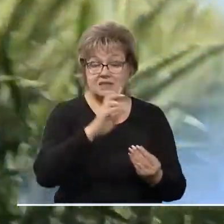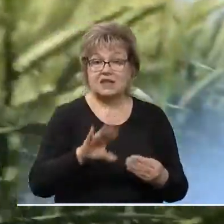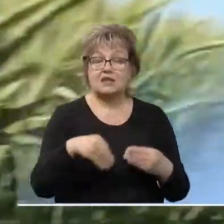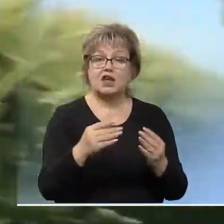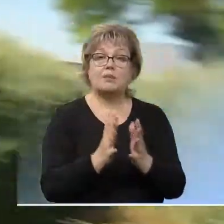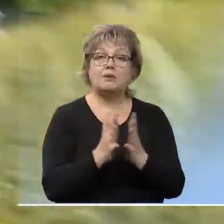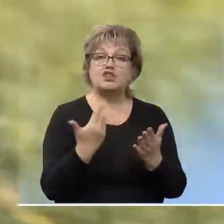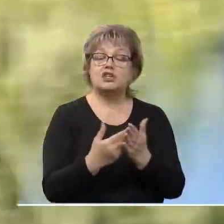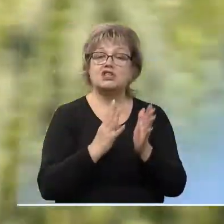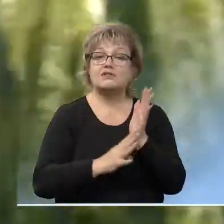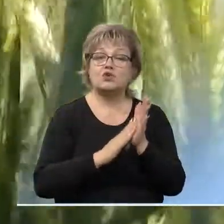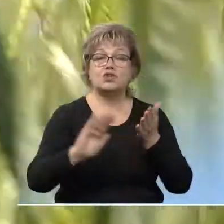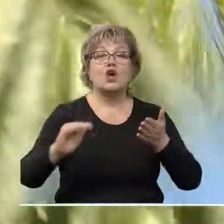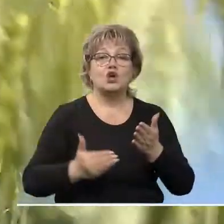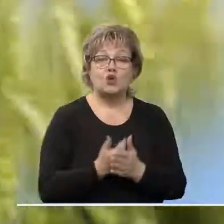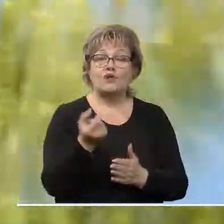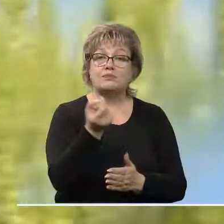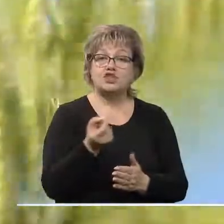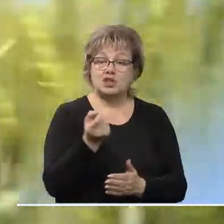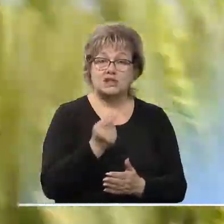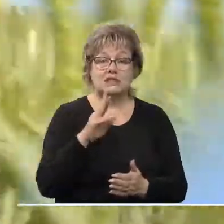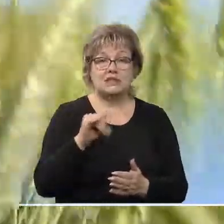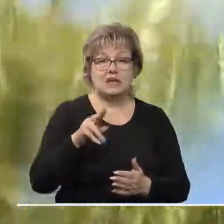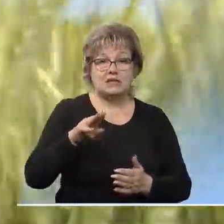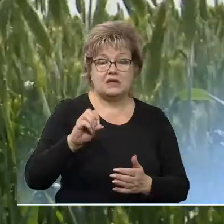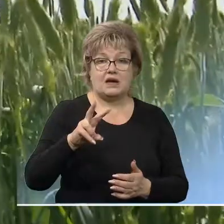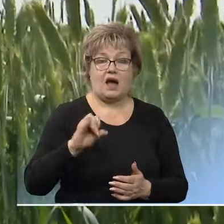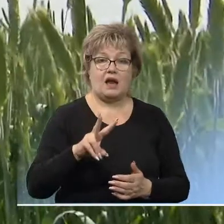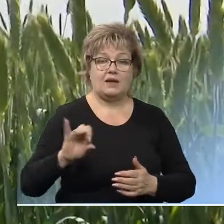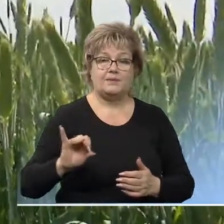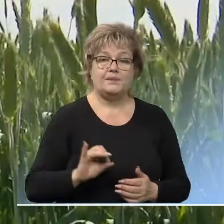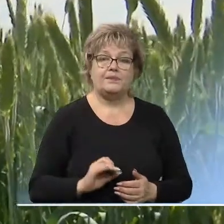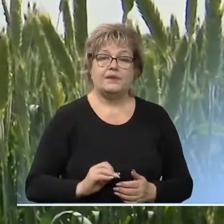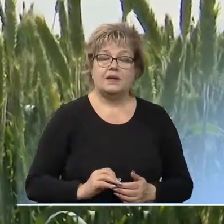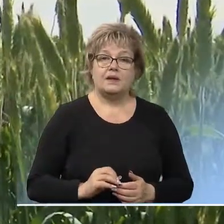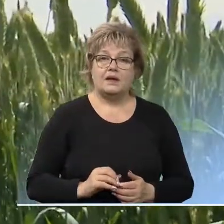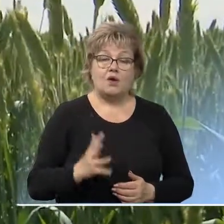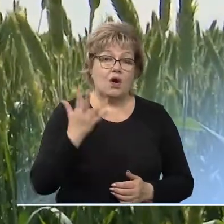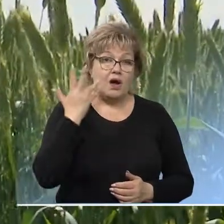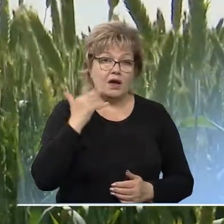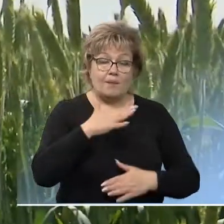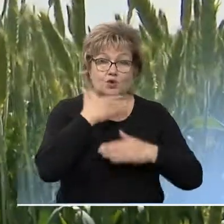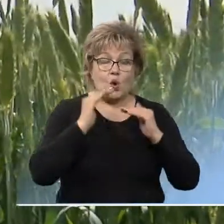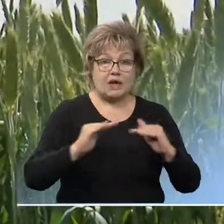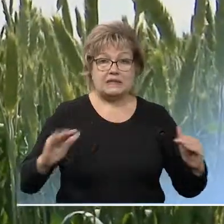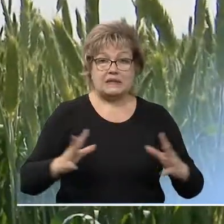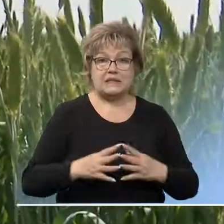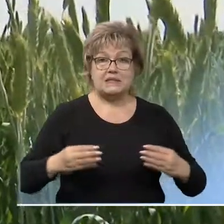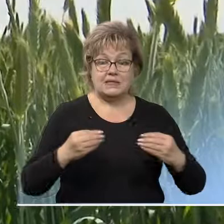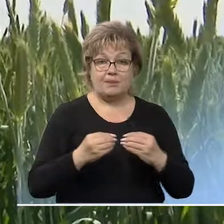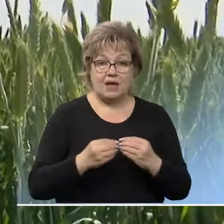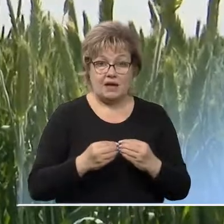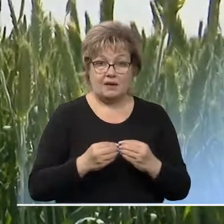стране почти 90 новых сортов пшеницы и тритикали. И вот, когда многодетная